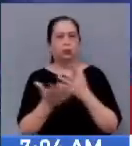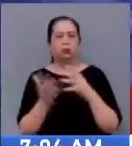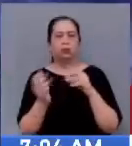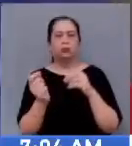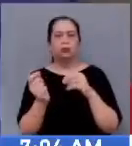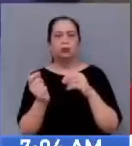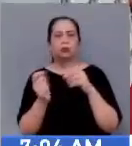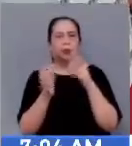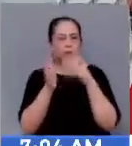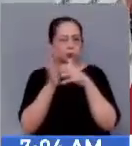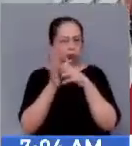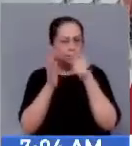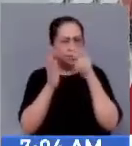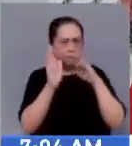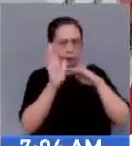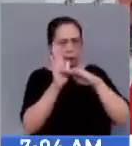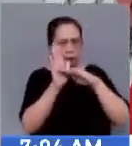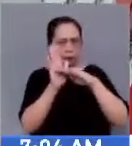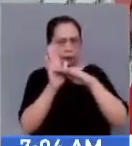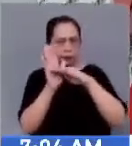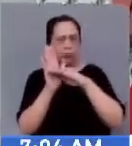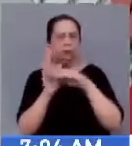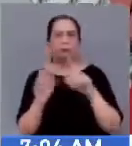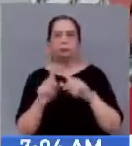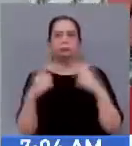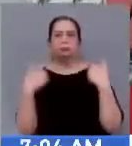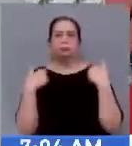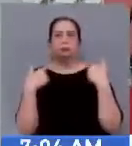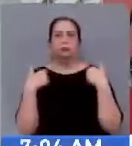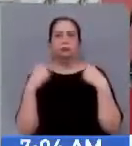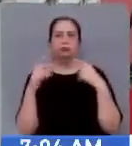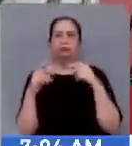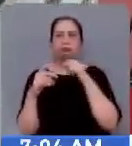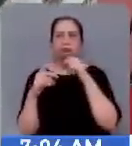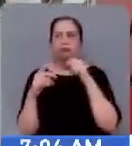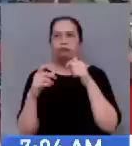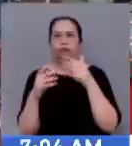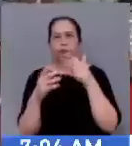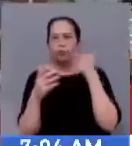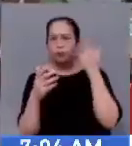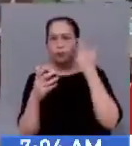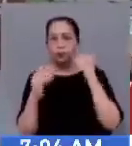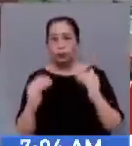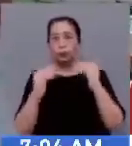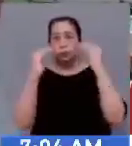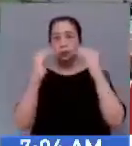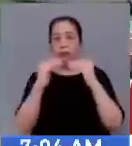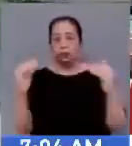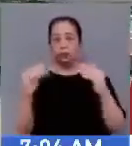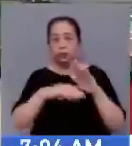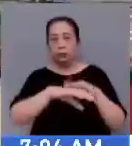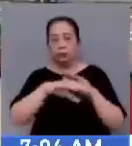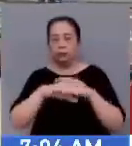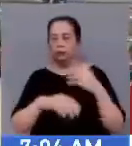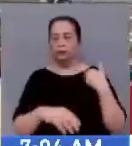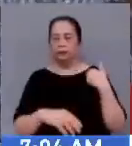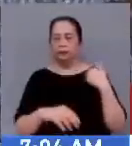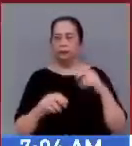sa Metro Manila. Pero wala pa rin daw sapat na basihan para itaas ang alert level sa NCR.